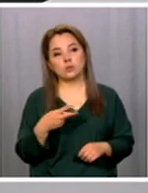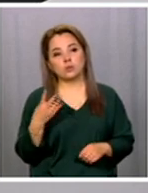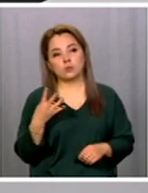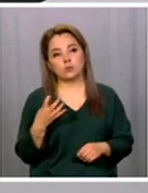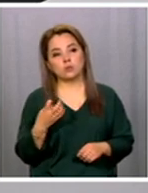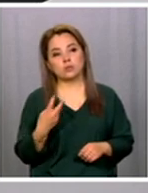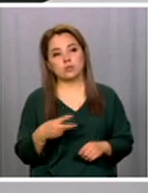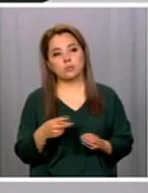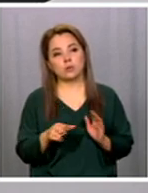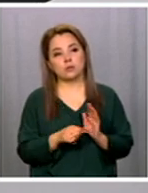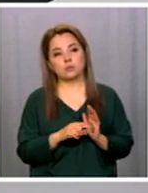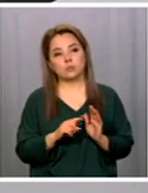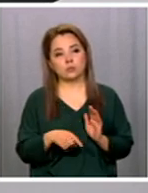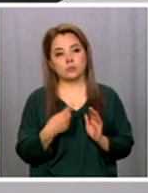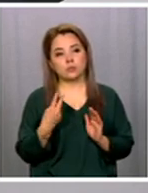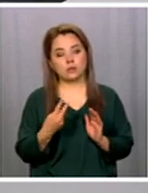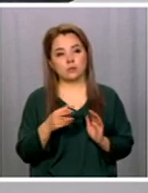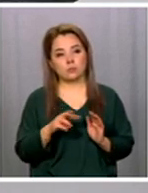426,2